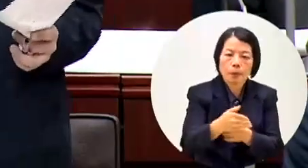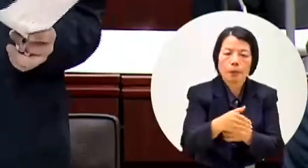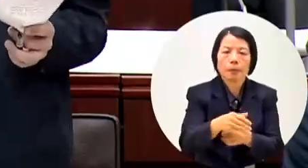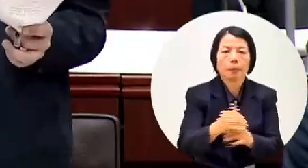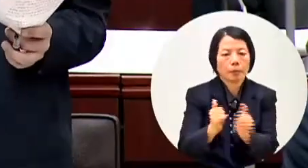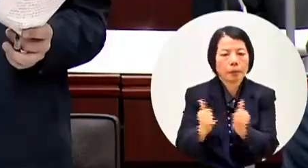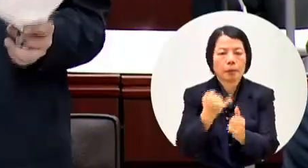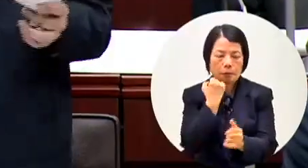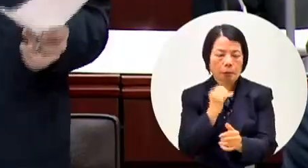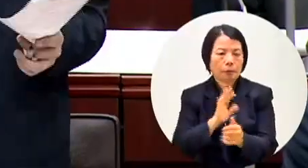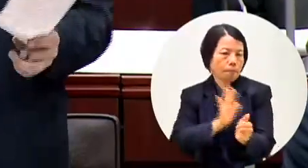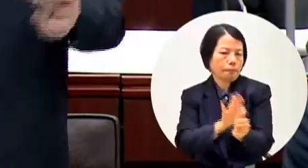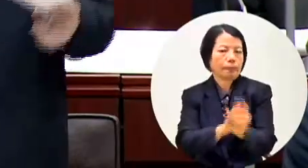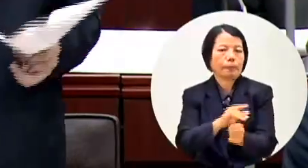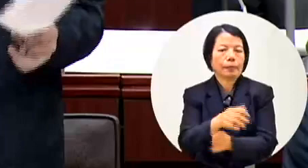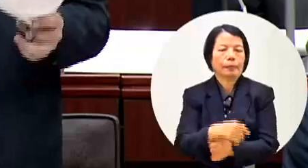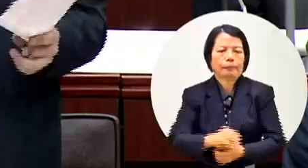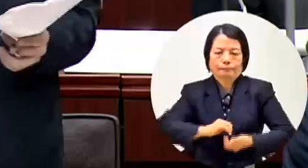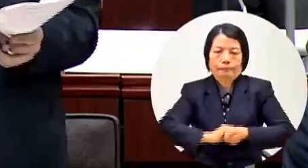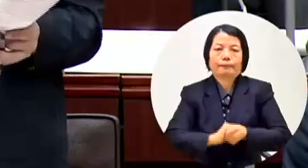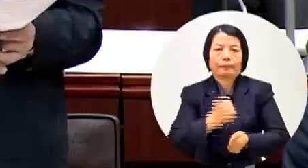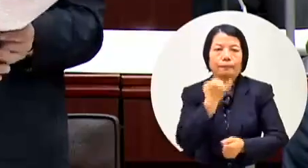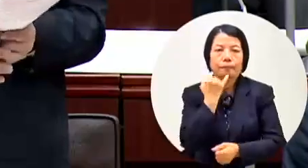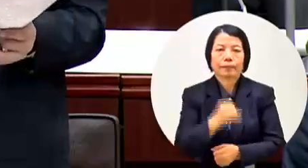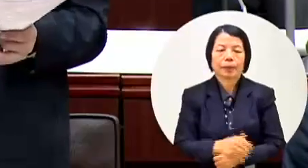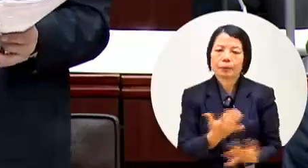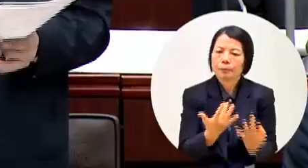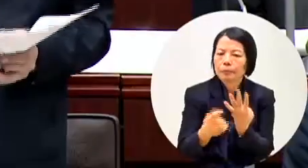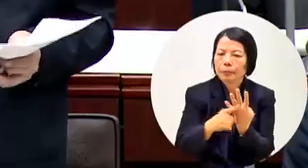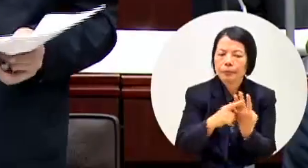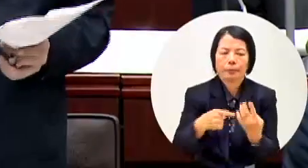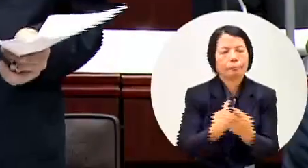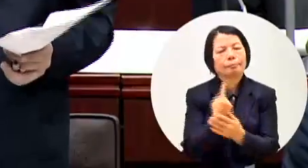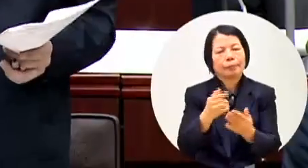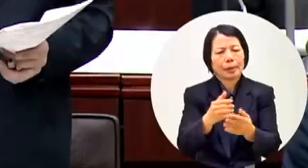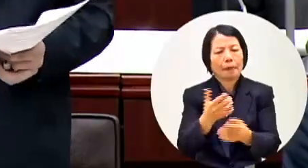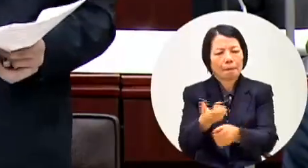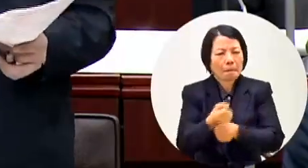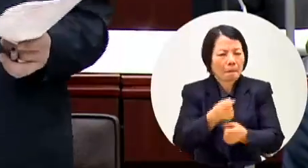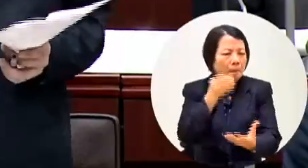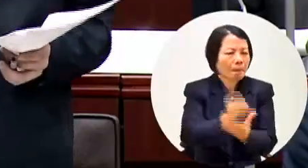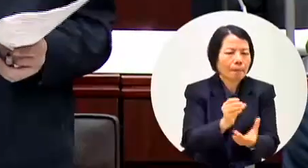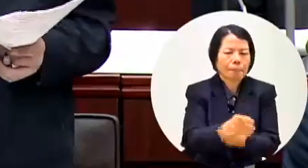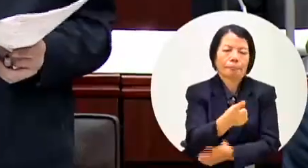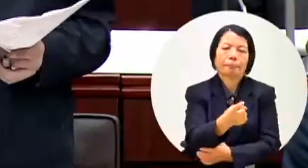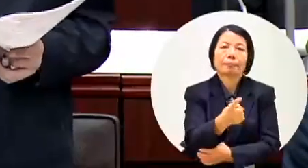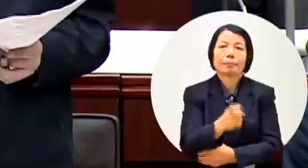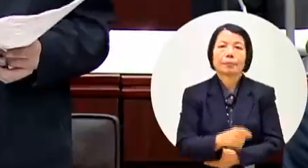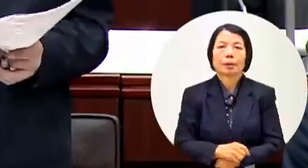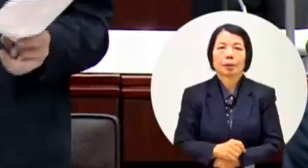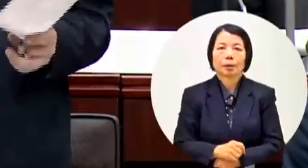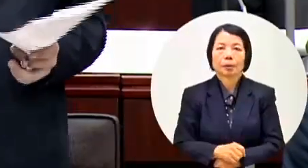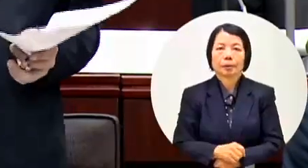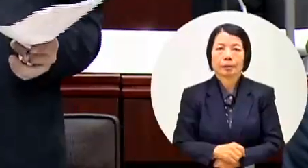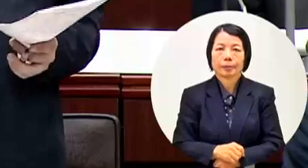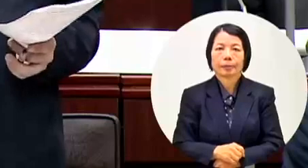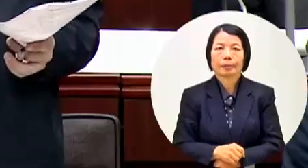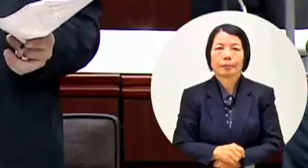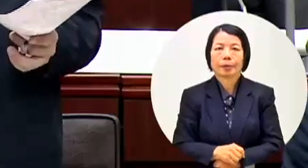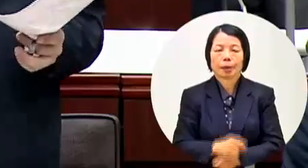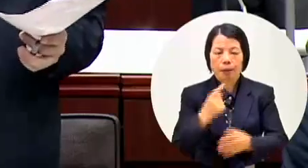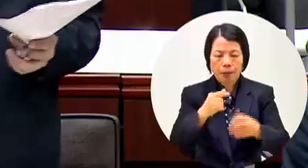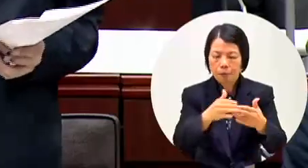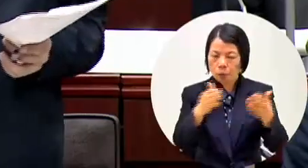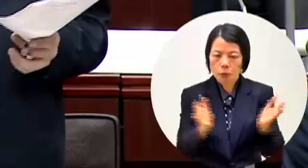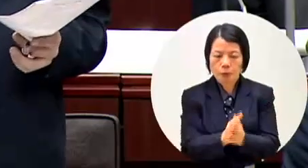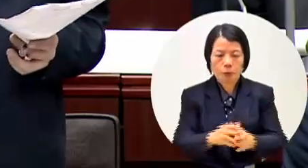可以帮他们，产业界我们就当他的好朋友。所以这 99.8 的产业绝对不是不重视，一样重视。